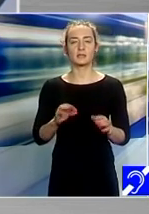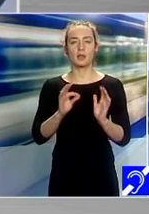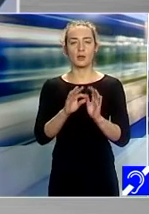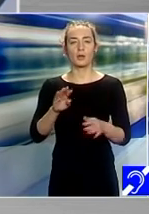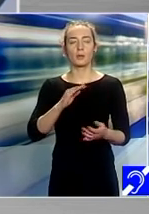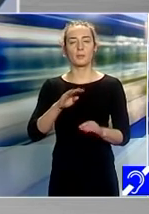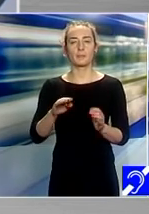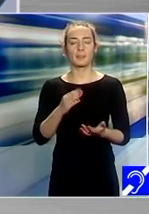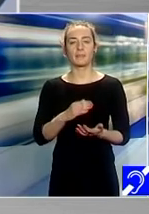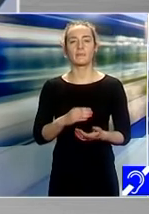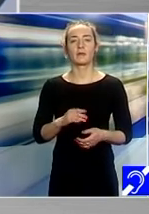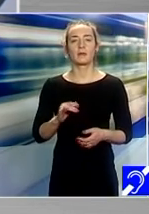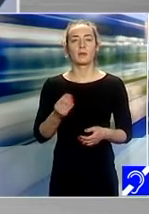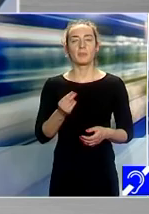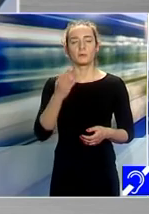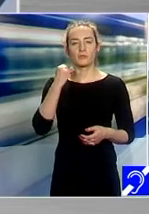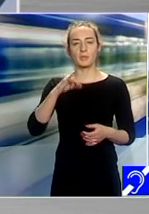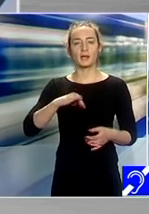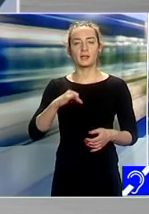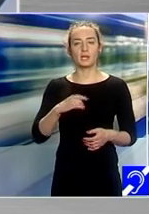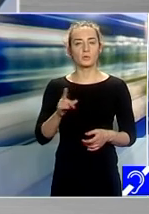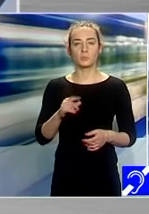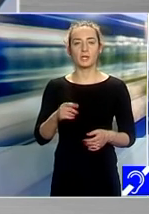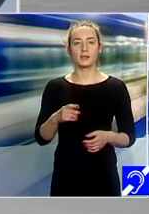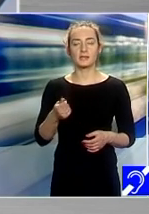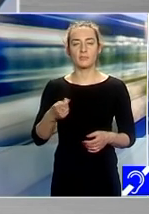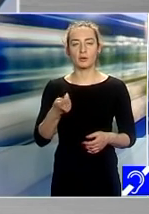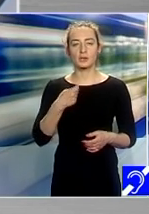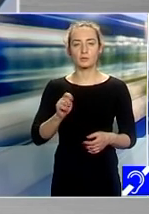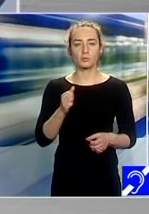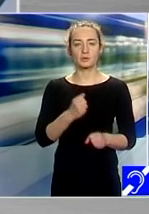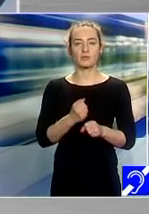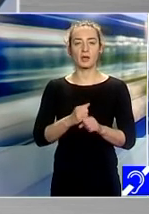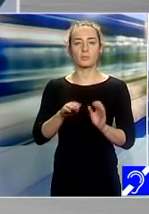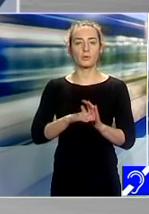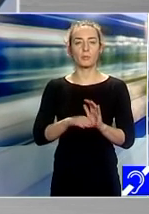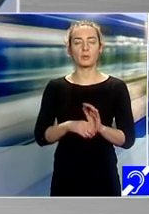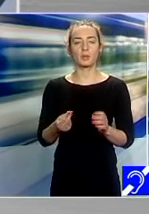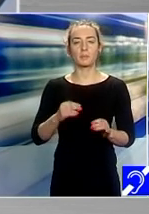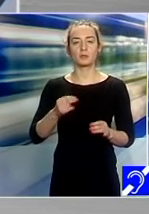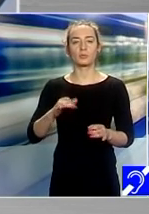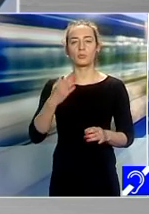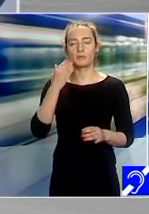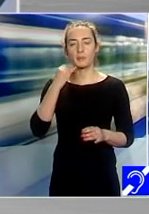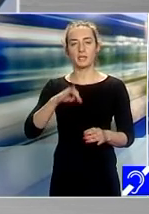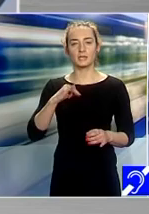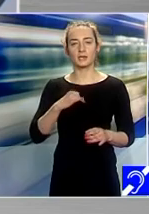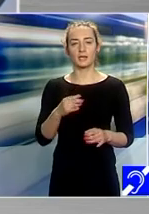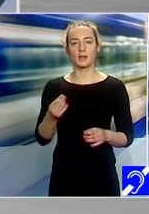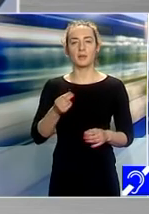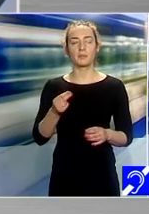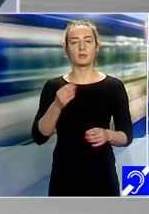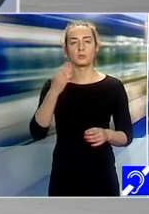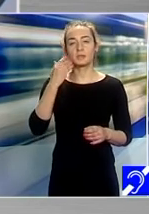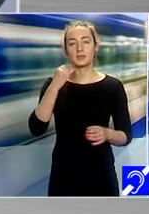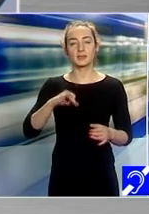la femeile tinere nu este rentabil, este foarte scump și rata de depistare e mică, pentru că totuși la tinere incidența este